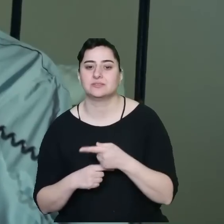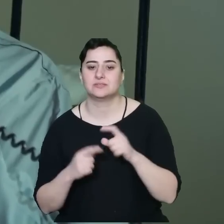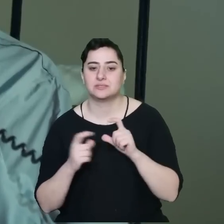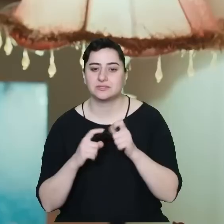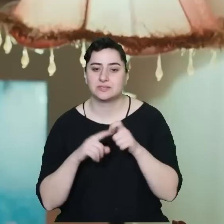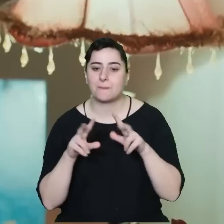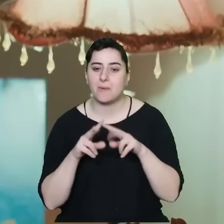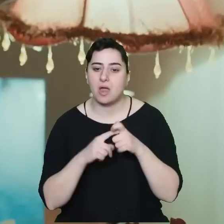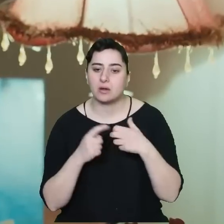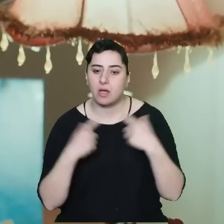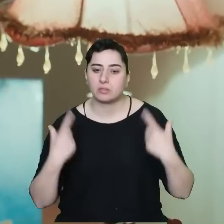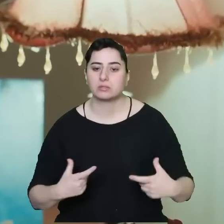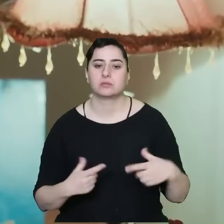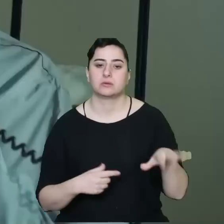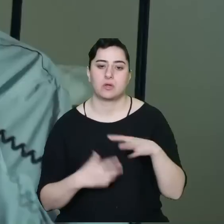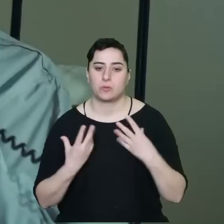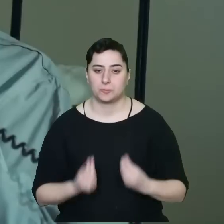Semerkant'ı Buhara'yı.